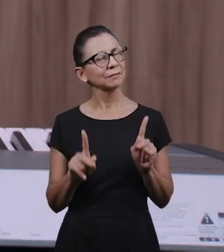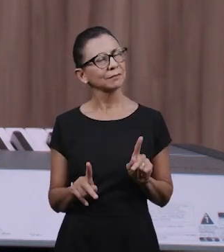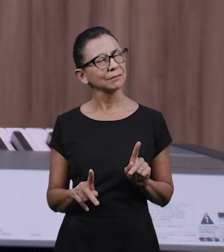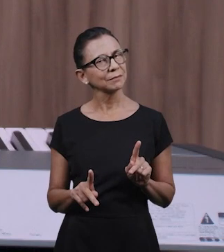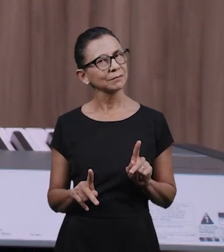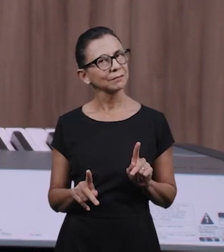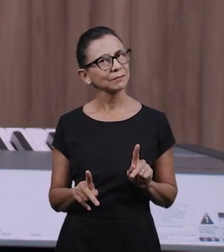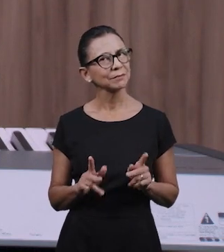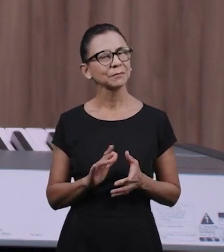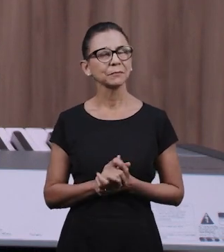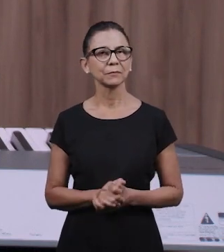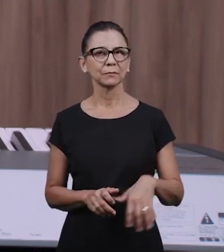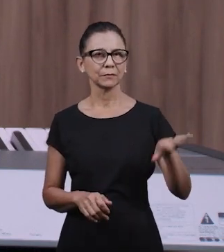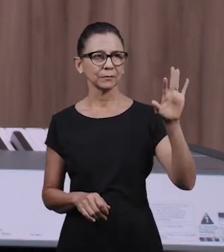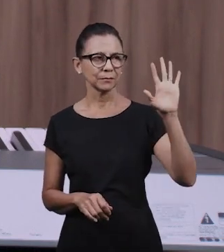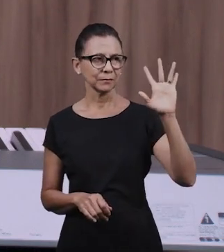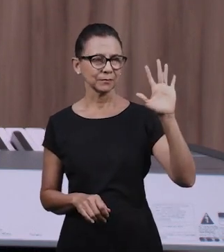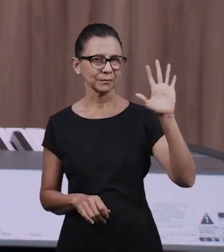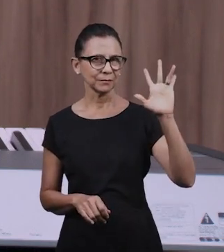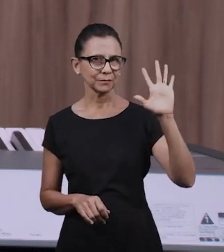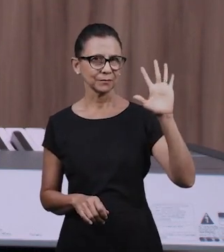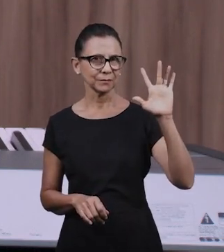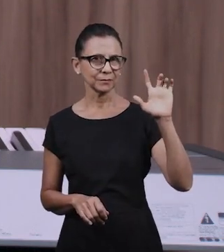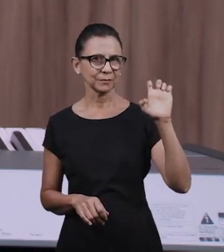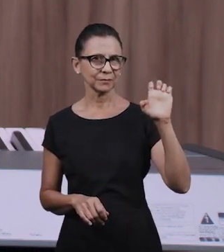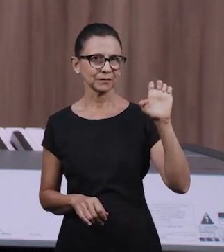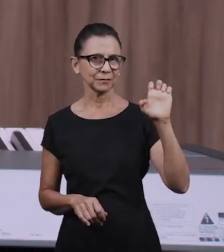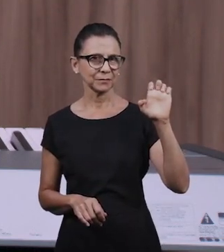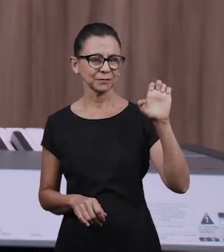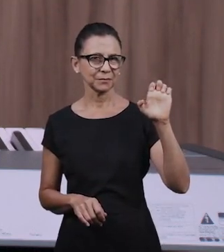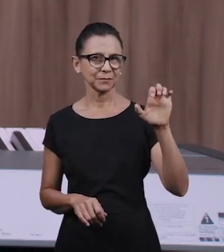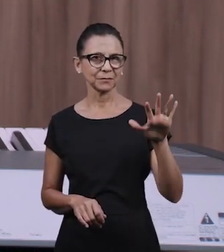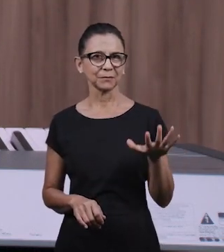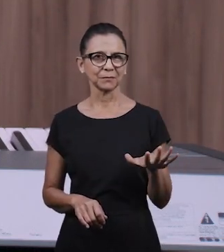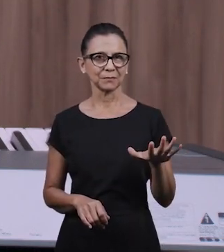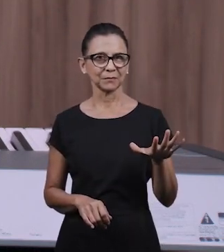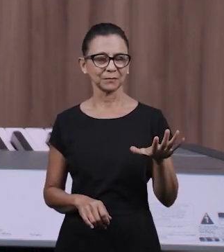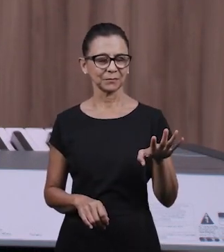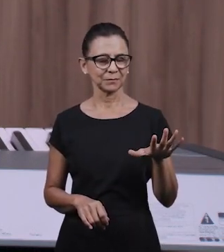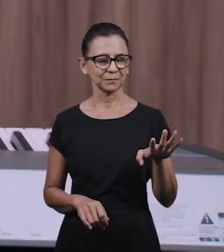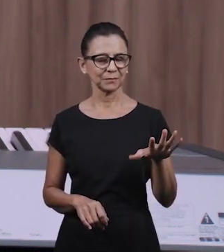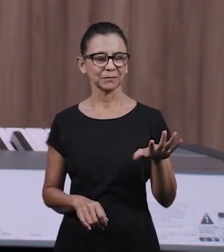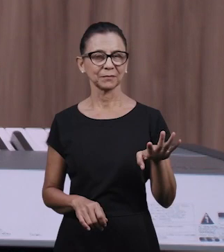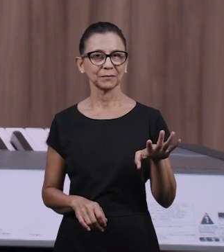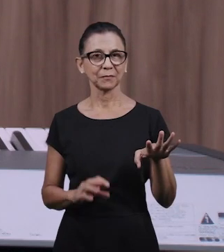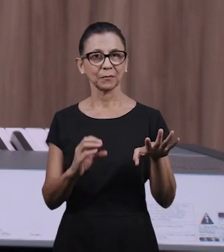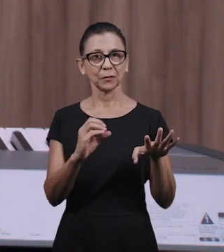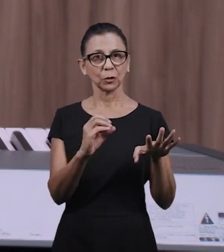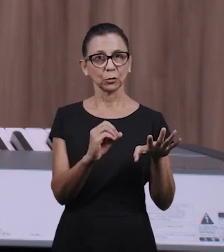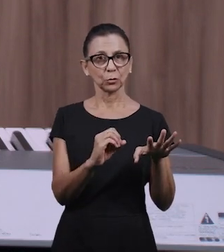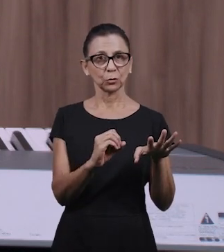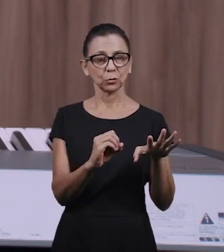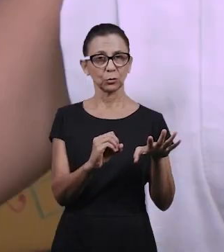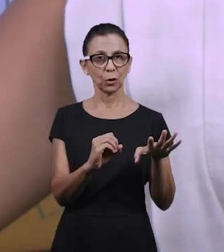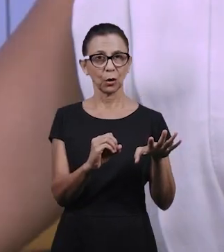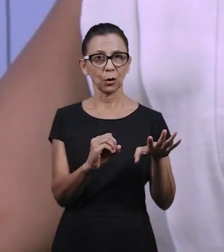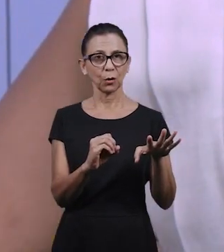Ok? D'accord? Maintenant, nous allons à la main gauche. La main gauche, nous allons commencer avec le doigt 5 dans le